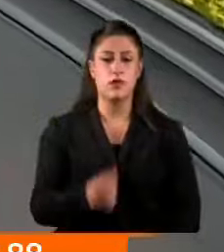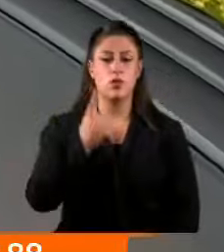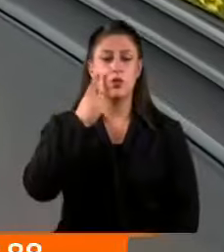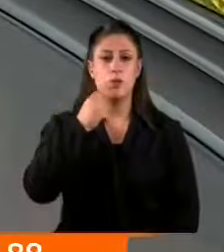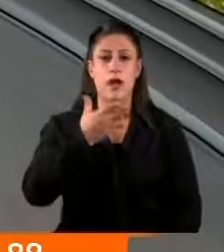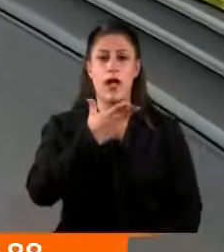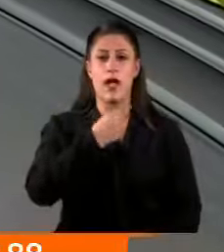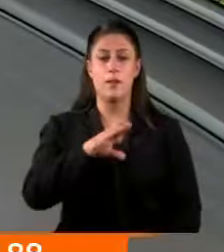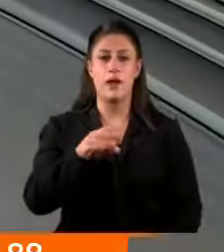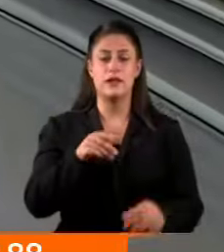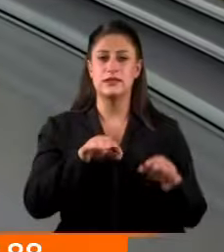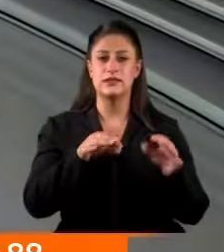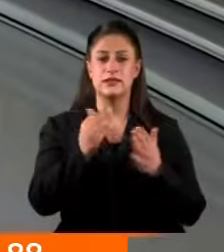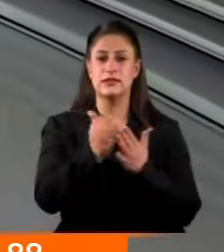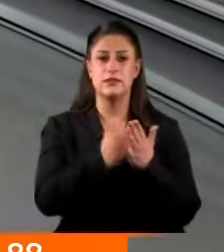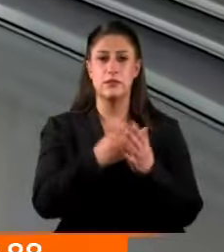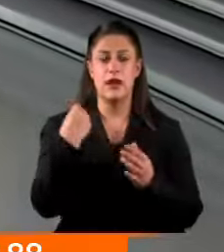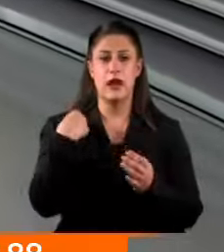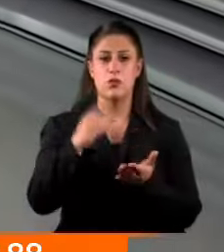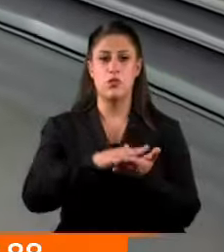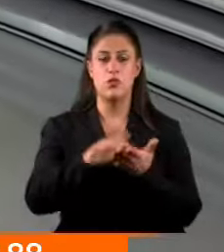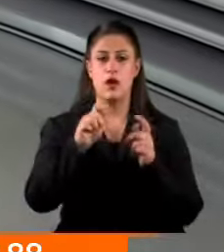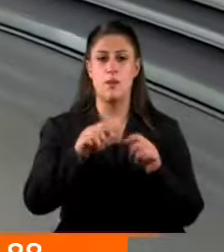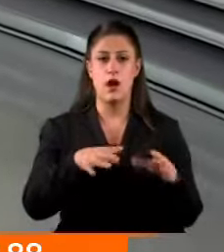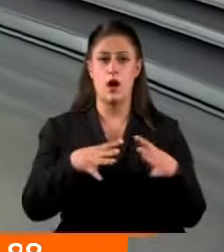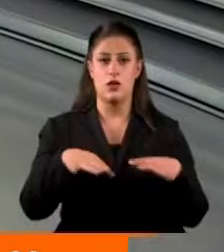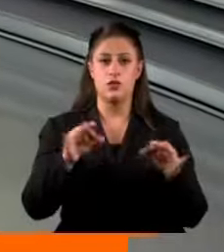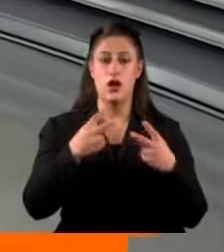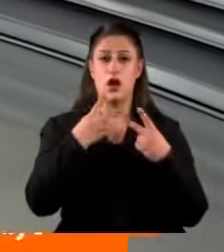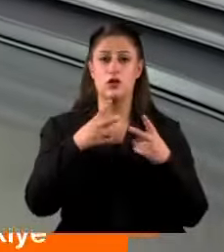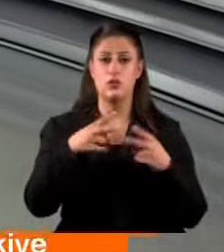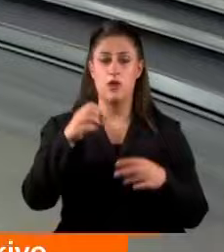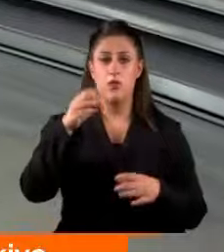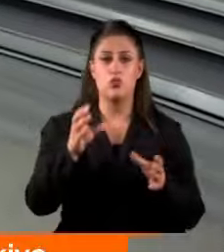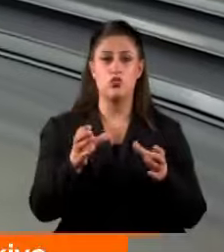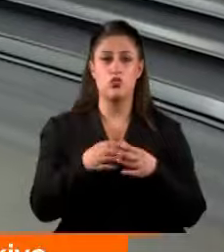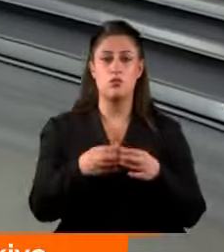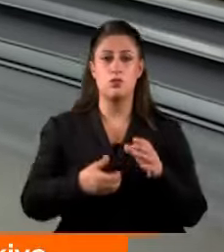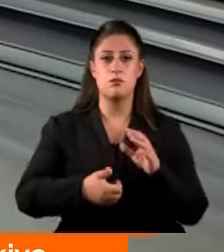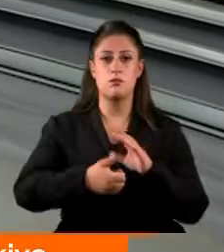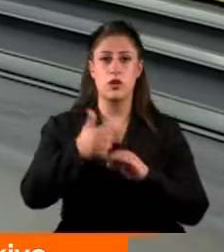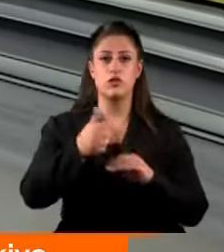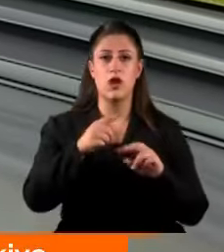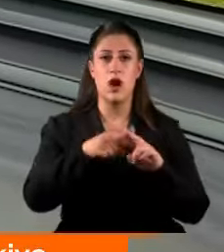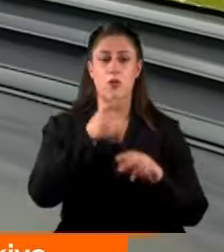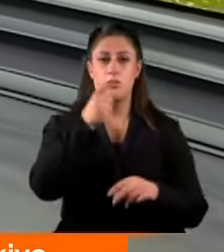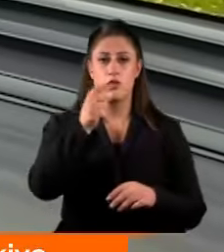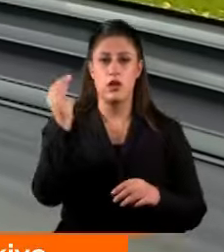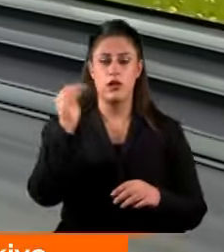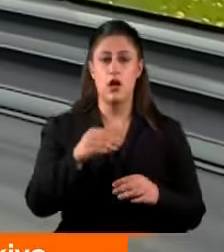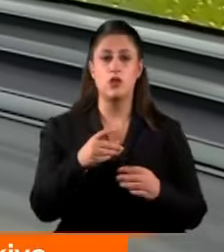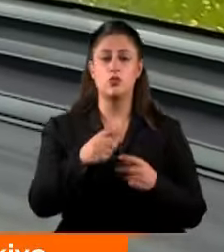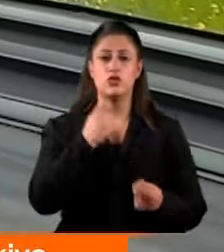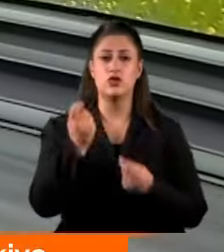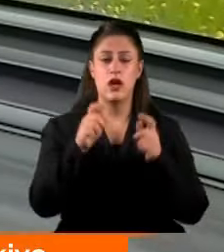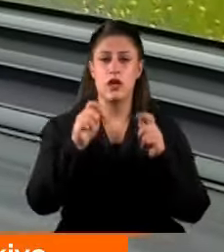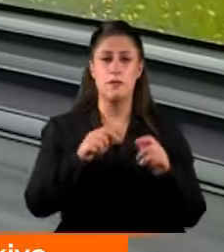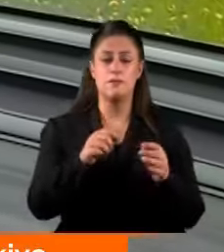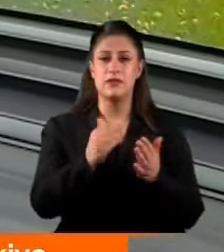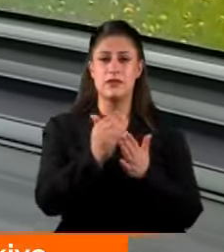hükümet emeklilik sisteminde yeni bir düzenleme yapmaya hazırlanıyor açıklama Ak Parti grup başkanı Abdullah Güler'den geldi üzerinde çalışılan